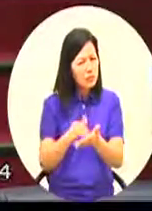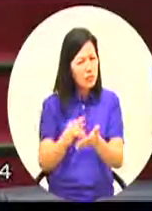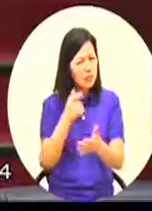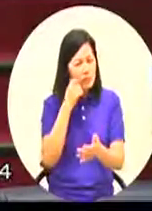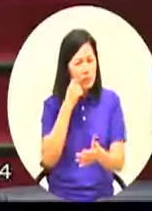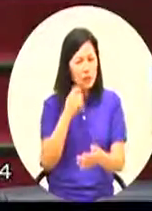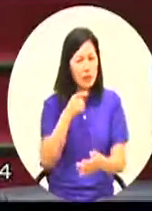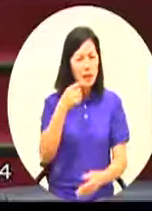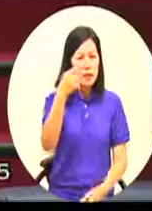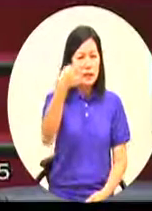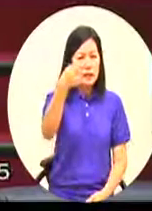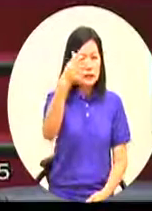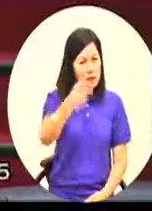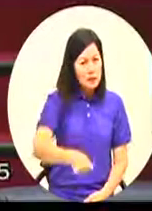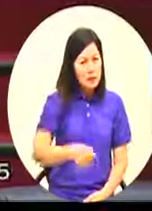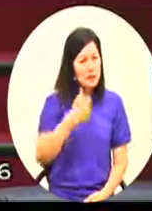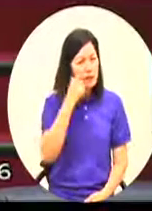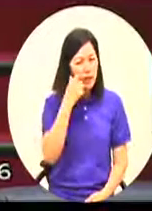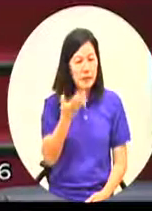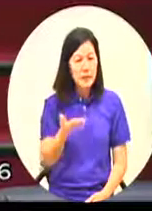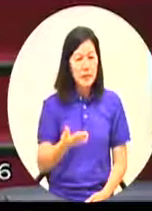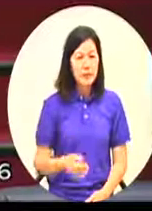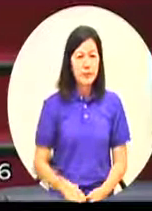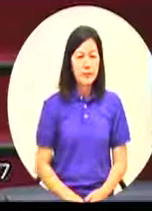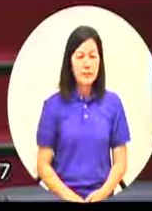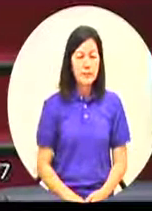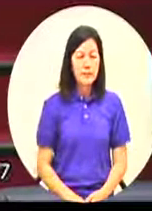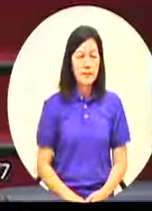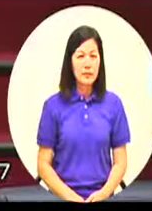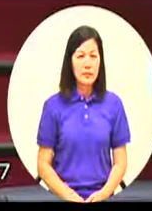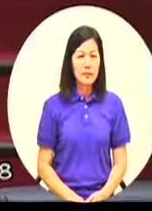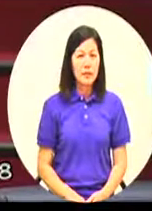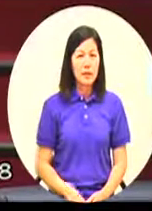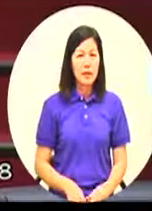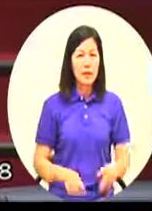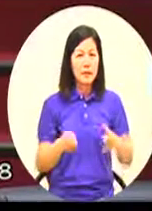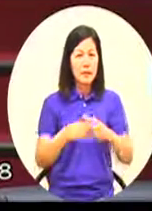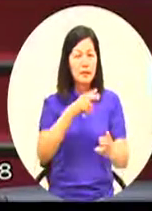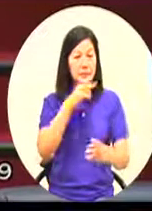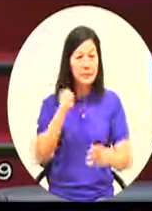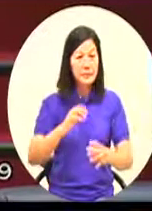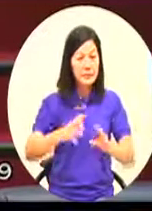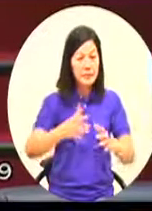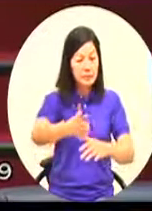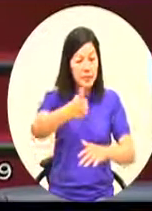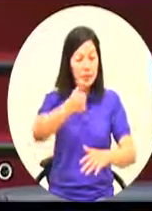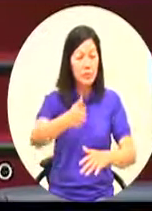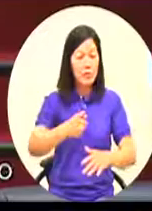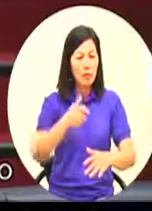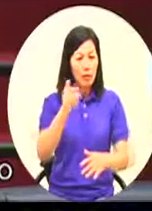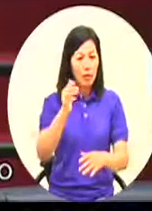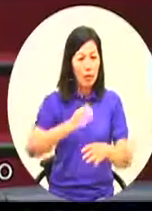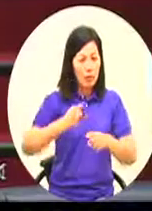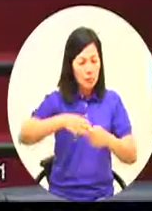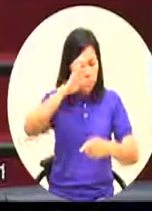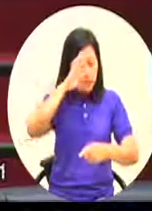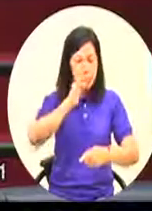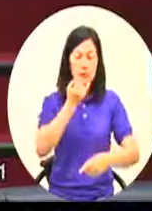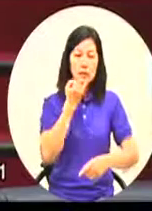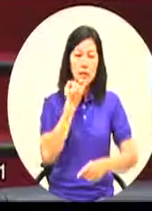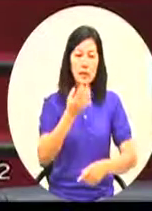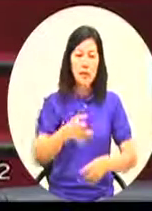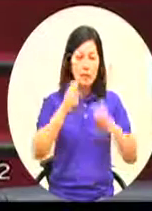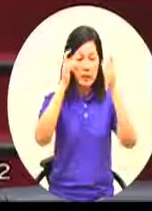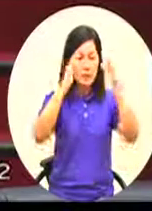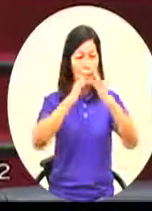编个一亿来回馈我们园区？为什么小英总统都可以道歉？为什么我们高雄市，尤